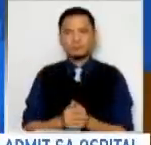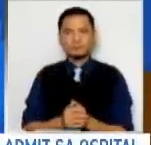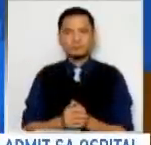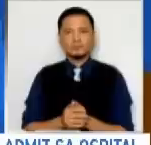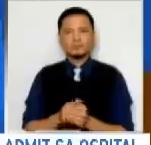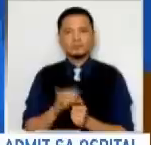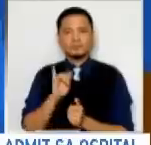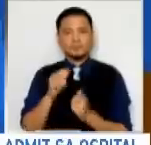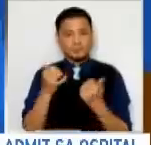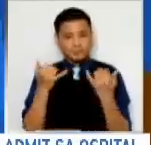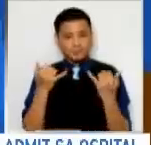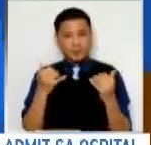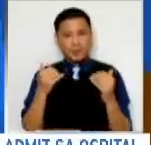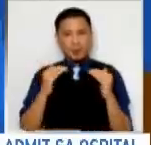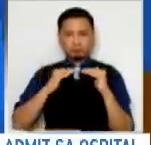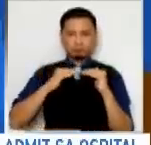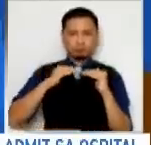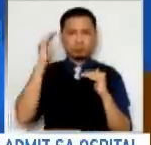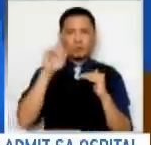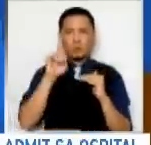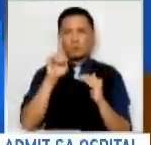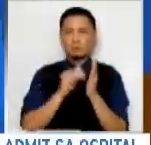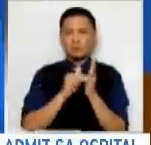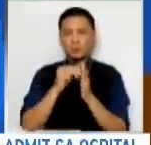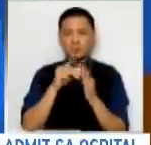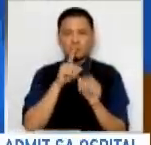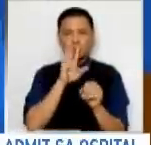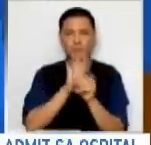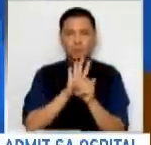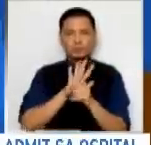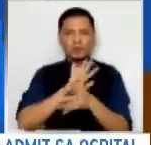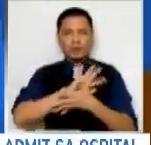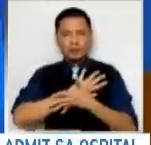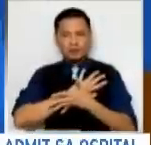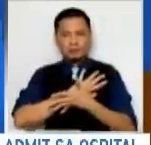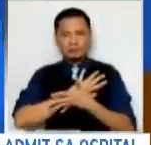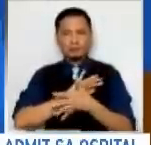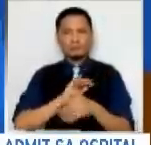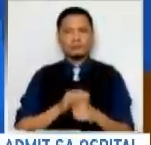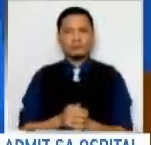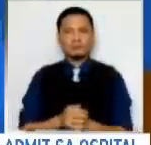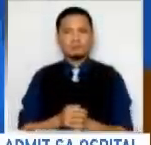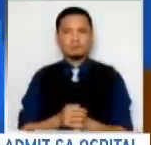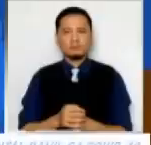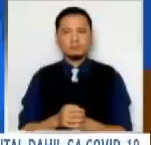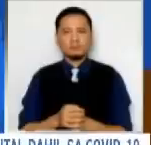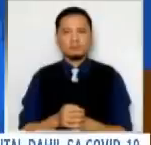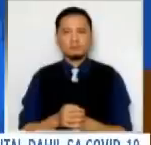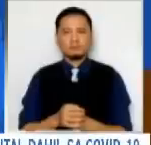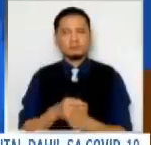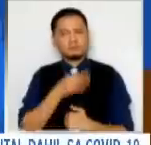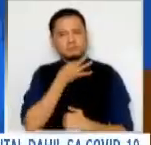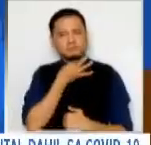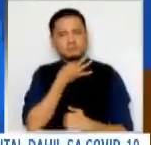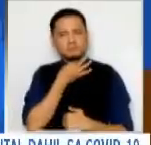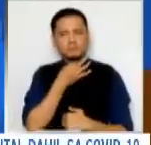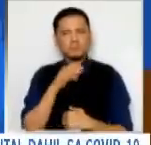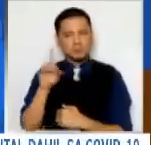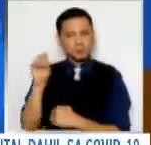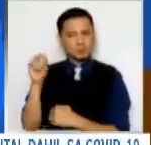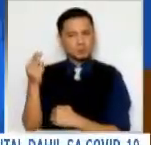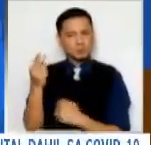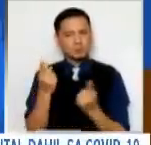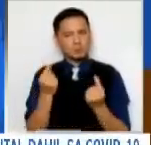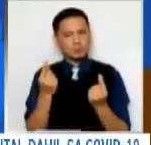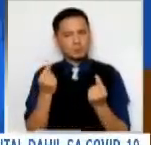tayo, no, sa 1 million na confirmed cases ng COVID-19. Ano ho ang ginagawa ngayon ng DOH para